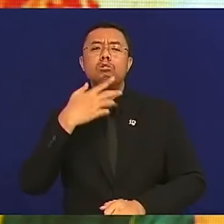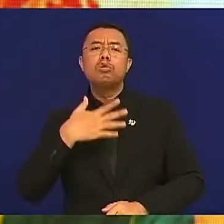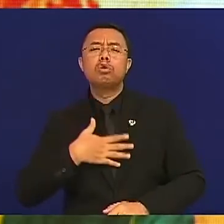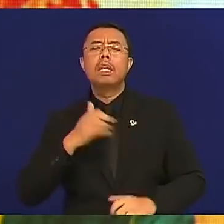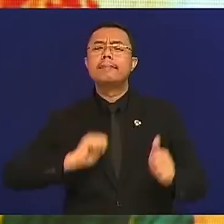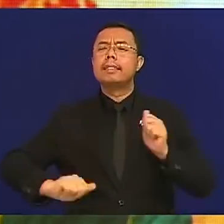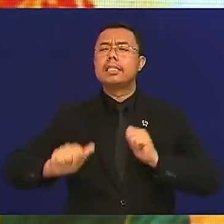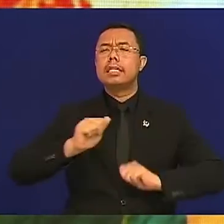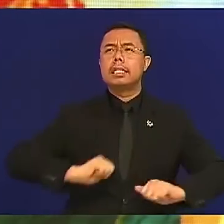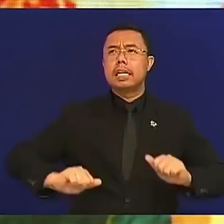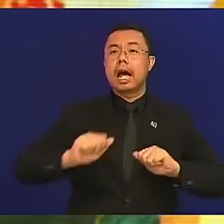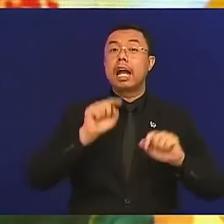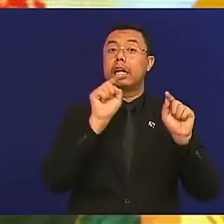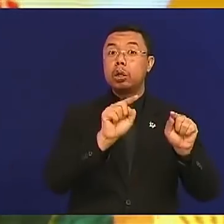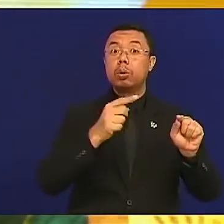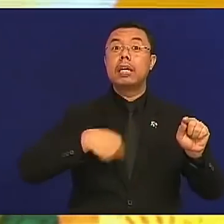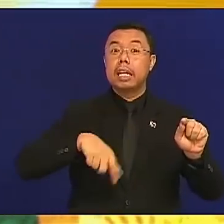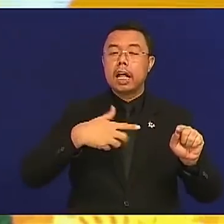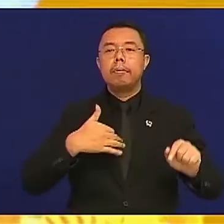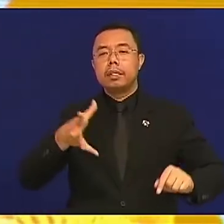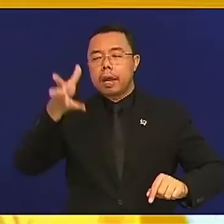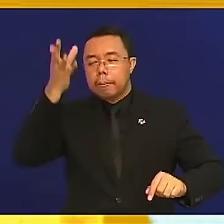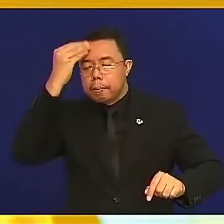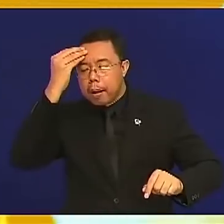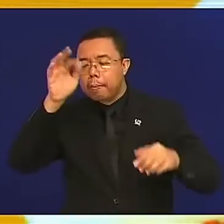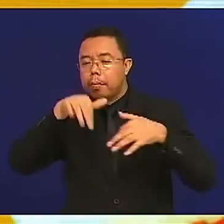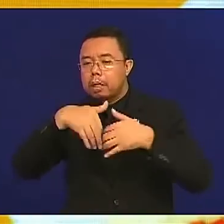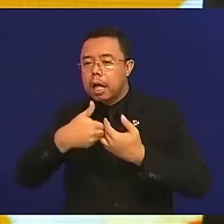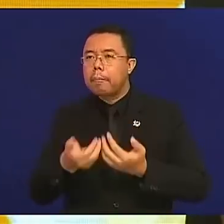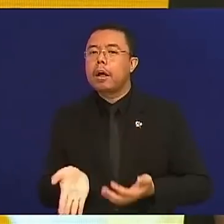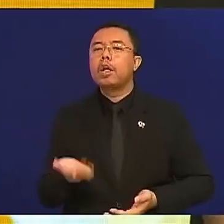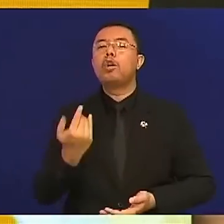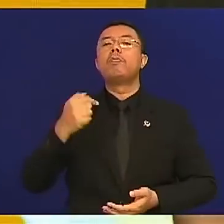memiliki penderitaan-penderitaan itu, kita bisa menghayati tragisnya hidup.